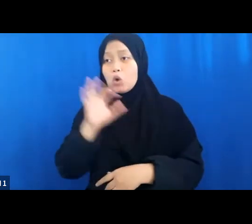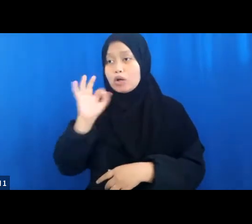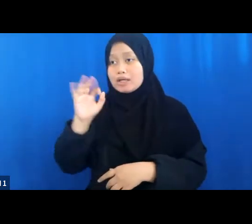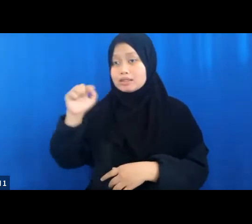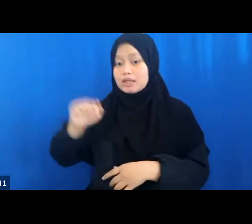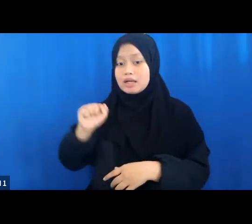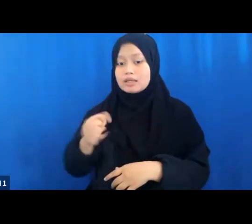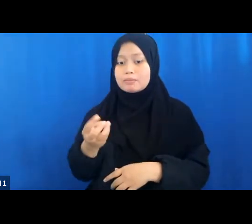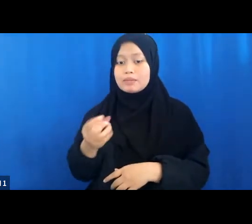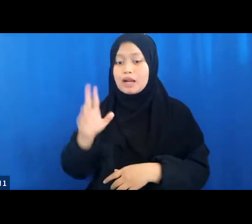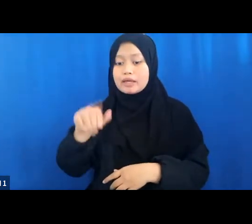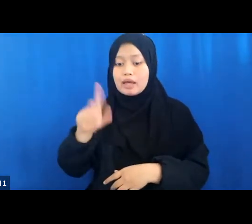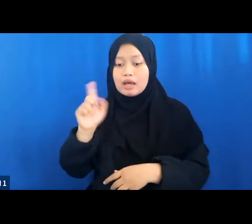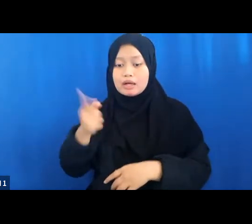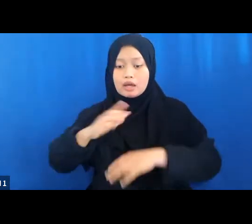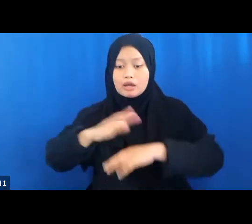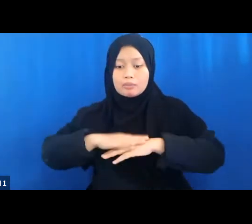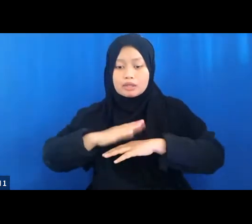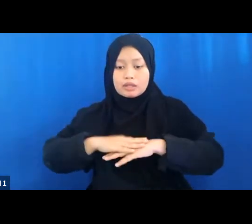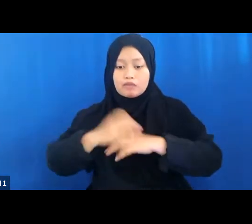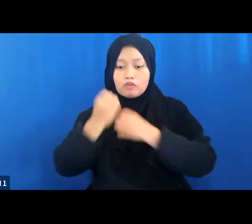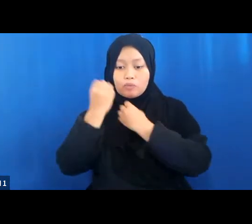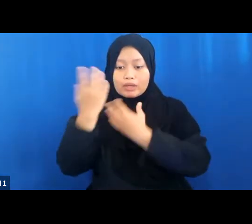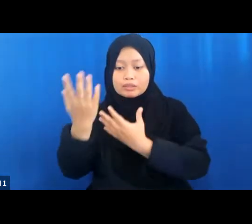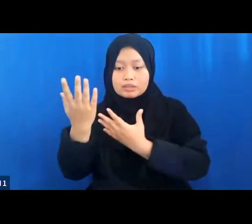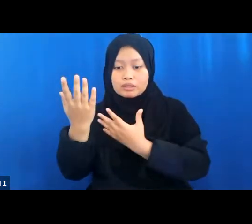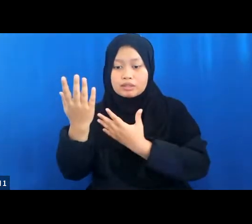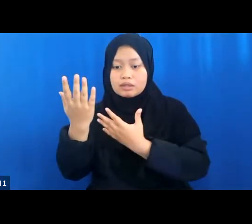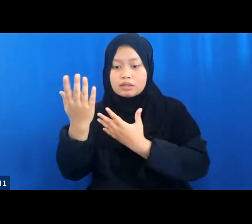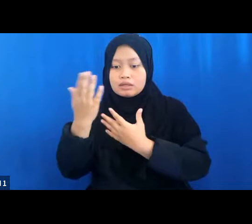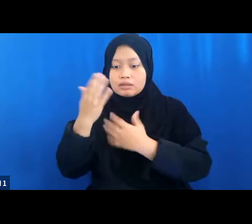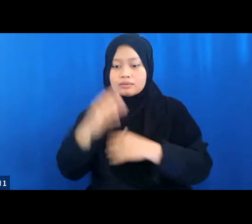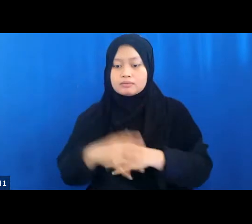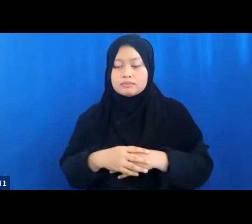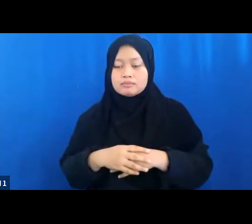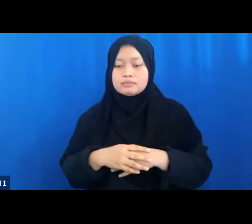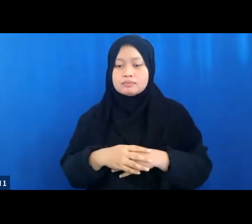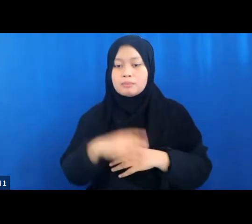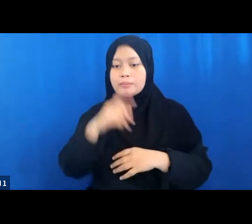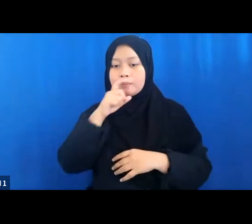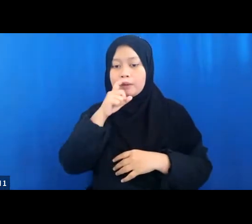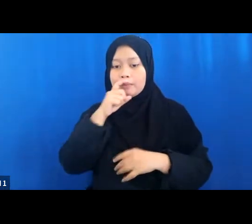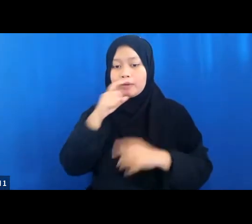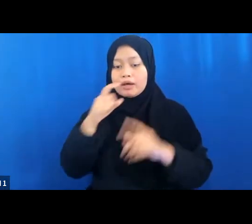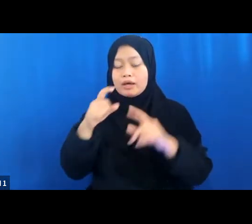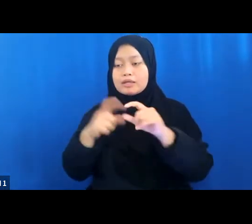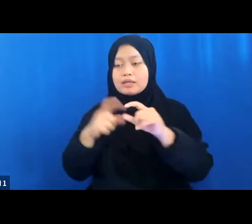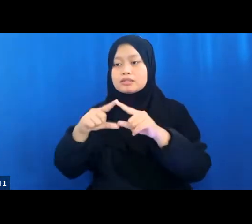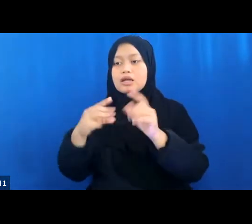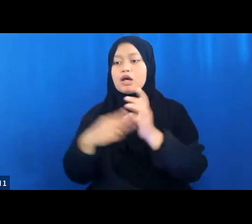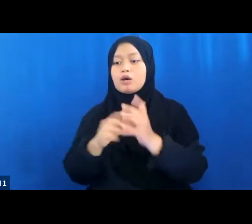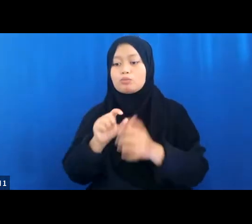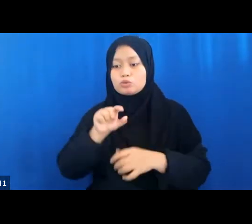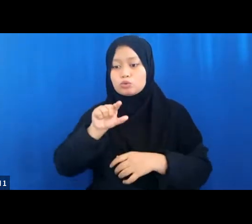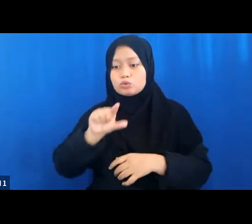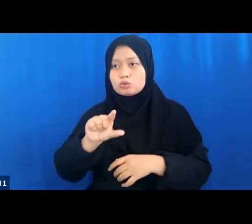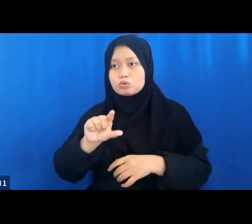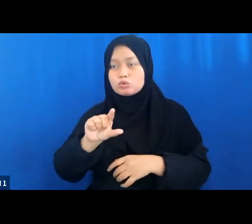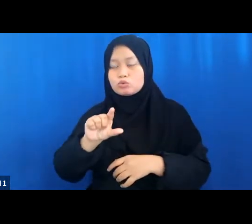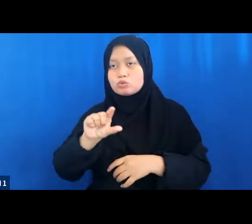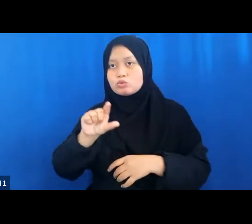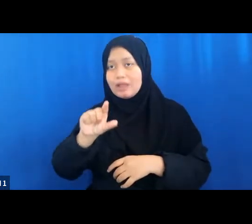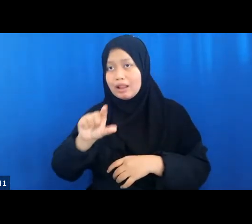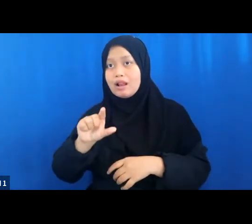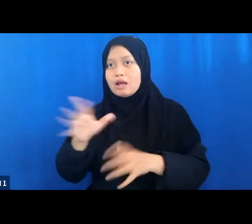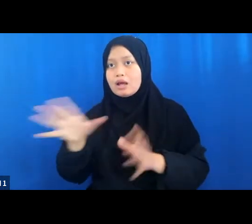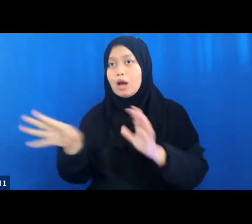ini kayaknya ada berita m.ok epak Saya makan bergabung di sebentar lagi bersama kita oke